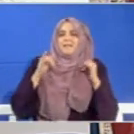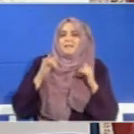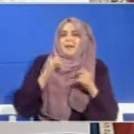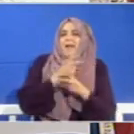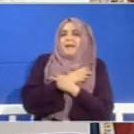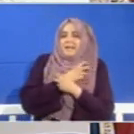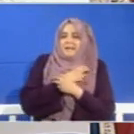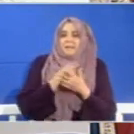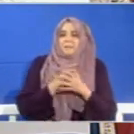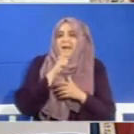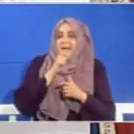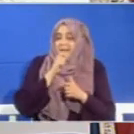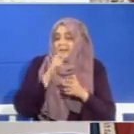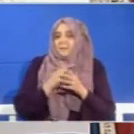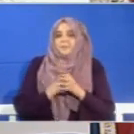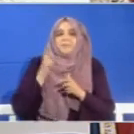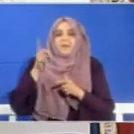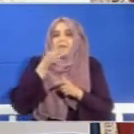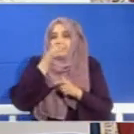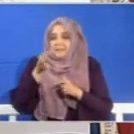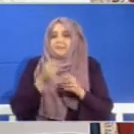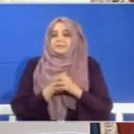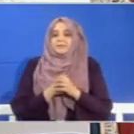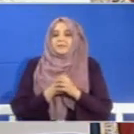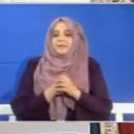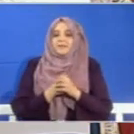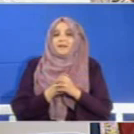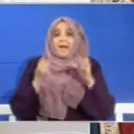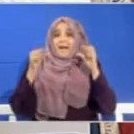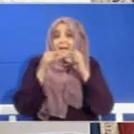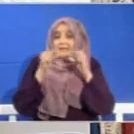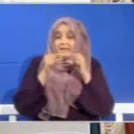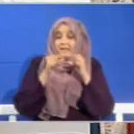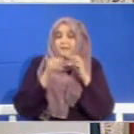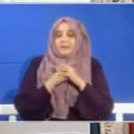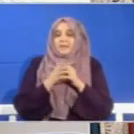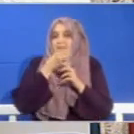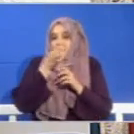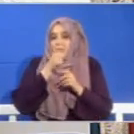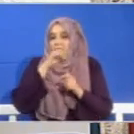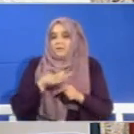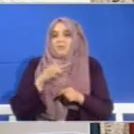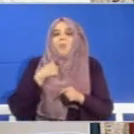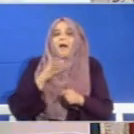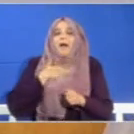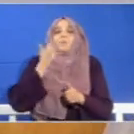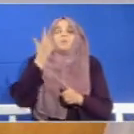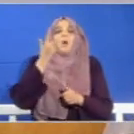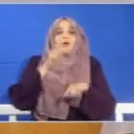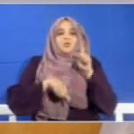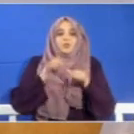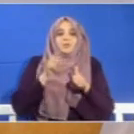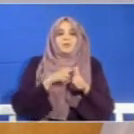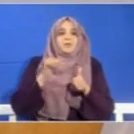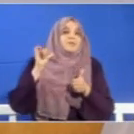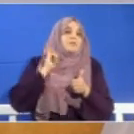سيدنا رسول الله صلى الله عليه وسلم يقول في حديث صريح متفق على صحته، نعم، حبب إلي من دنياكم ثلاث،